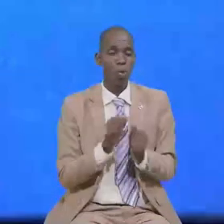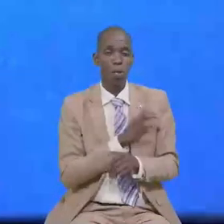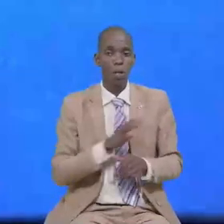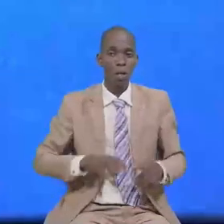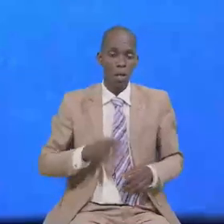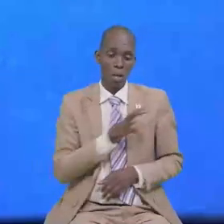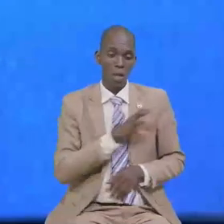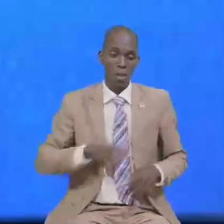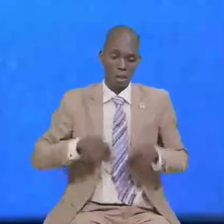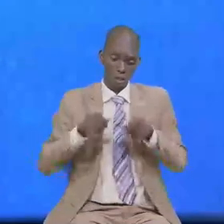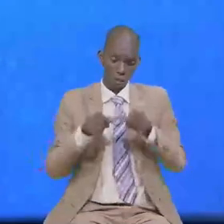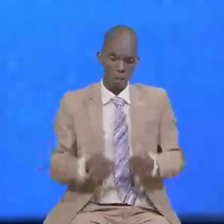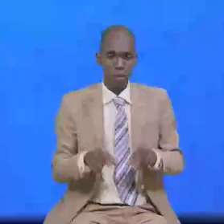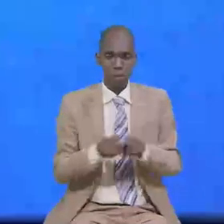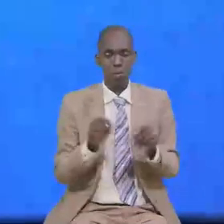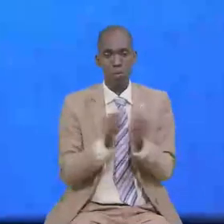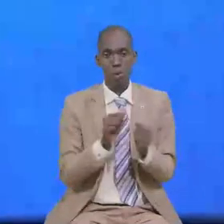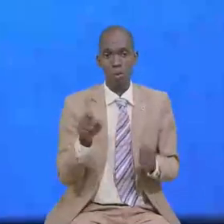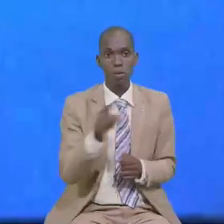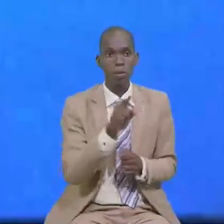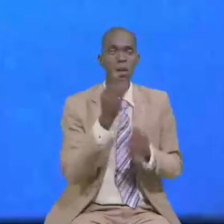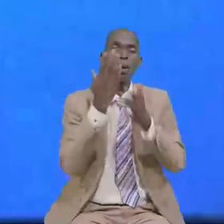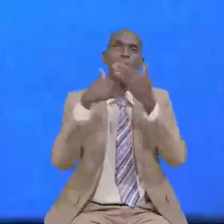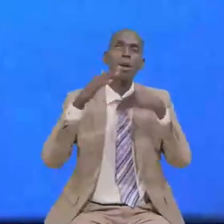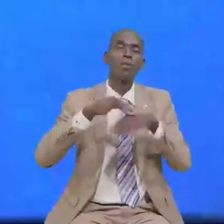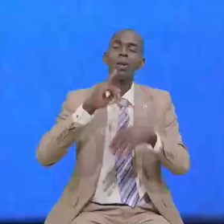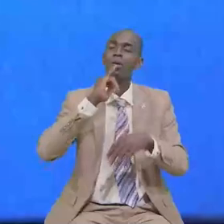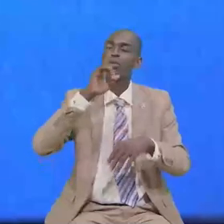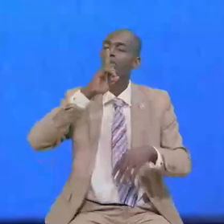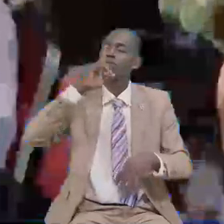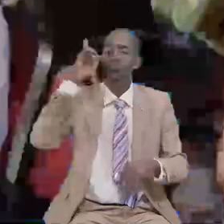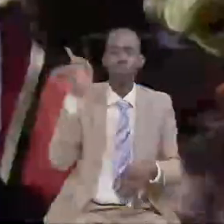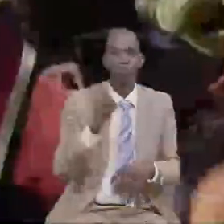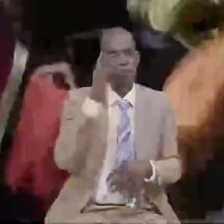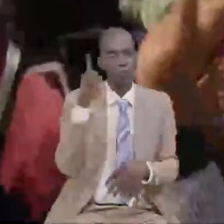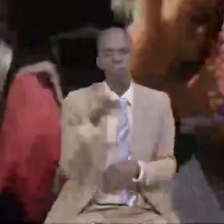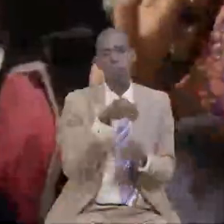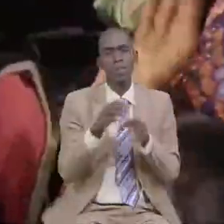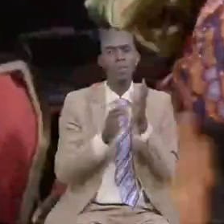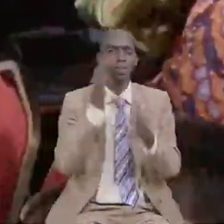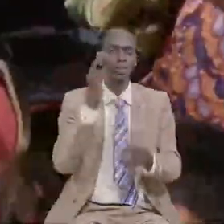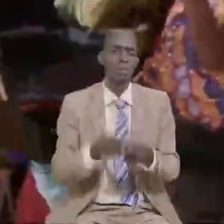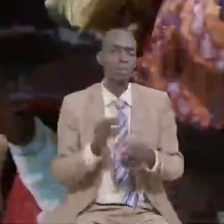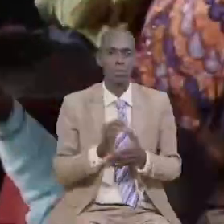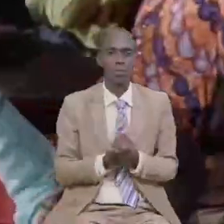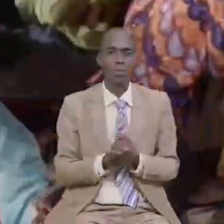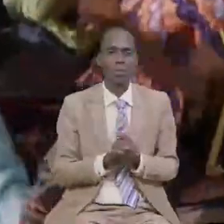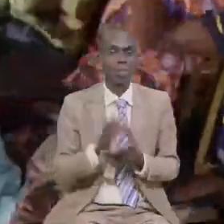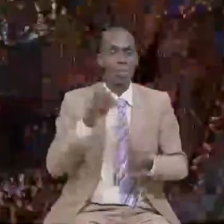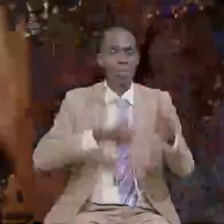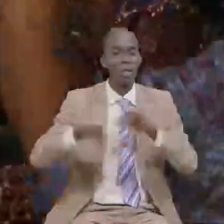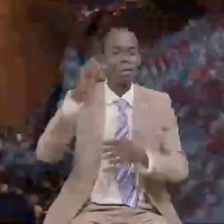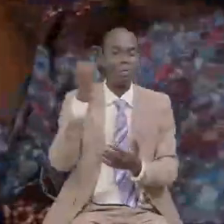il reste avec toi, le ciel est garanti pour toi.